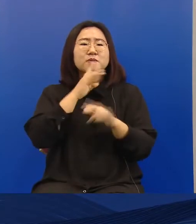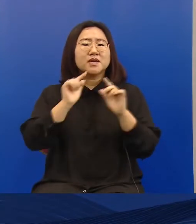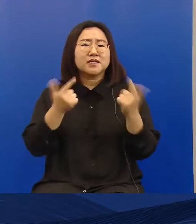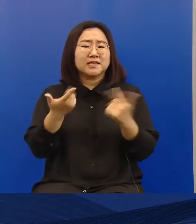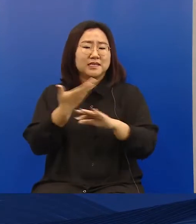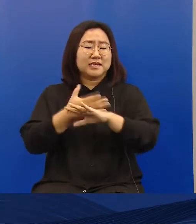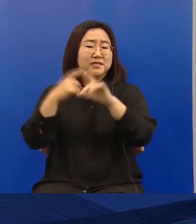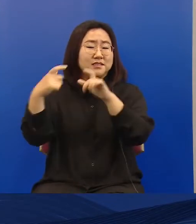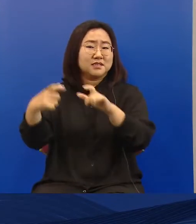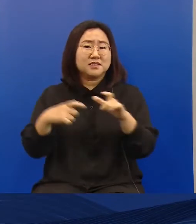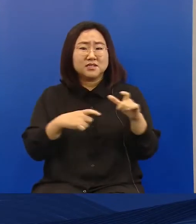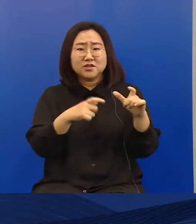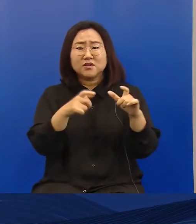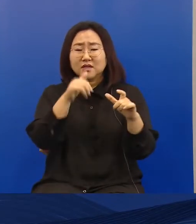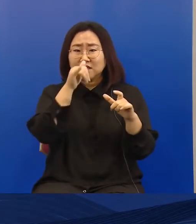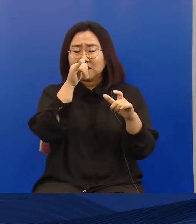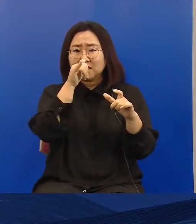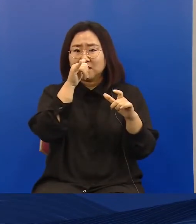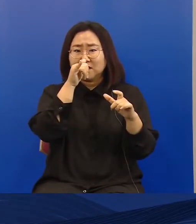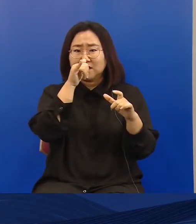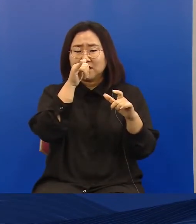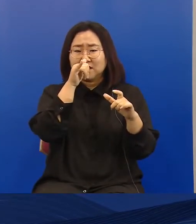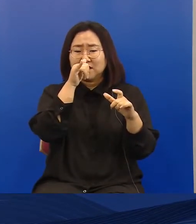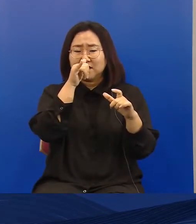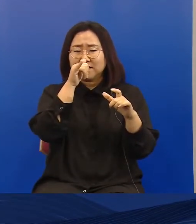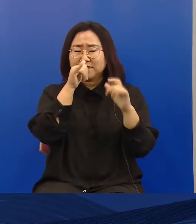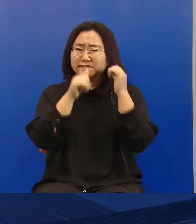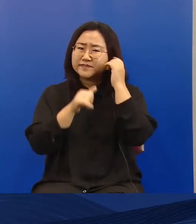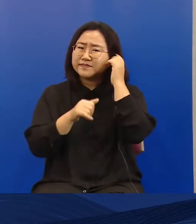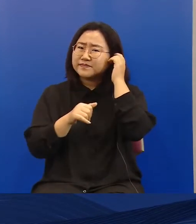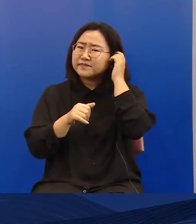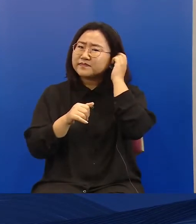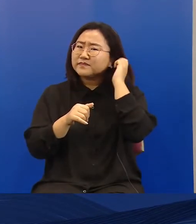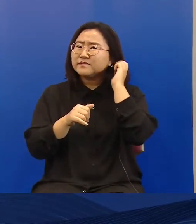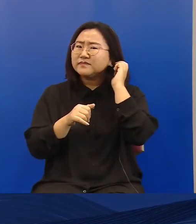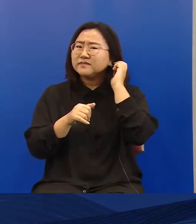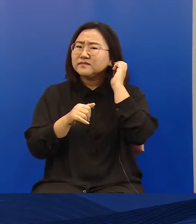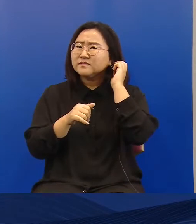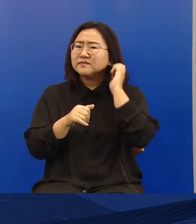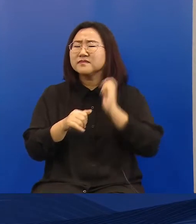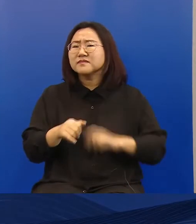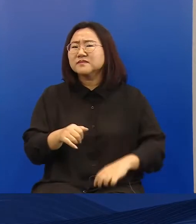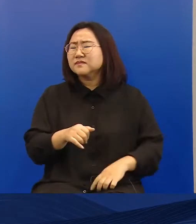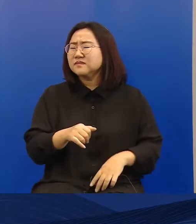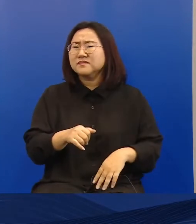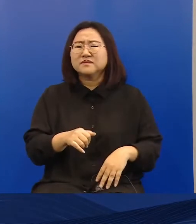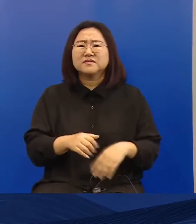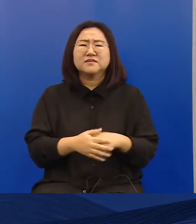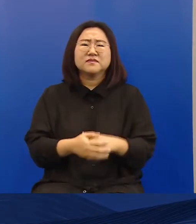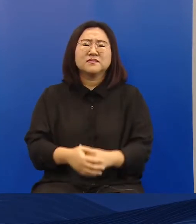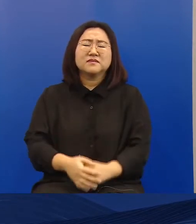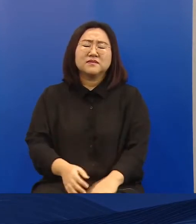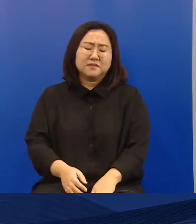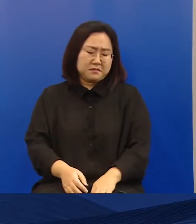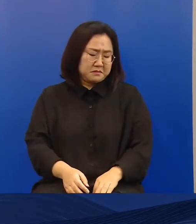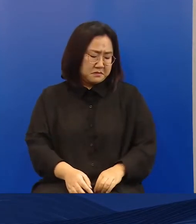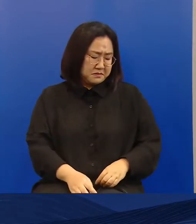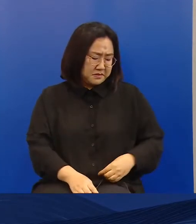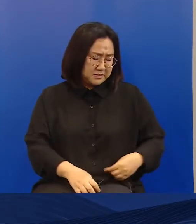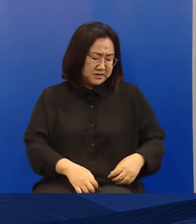다른 This services should not be only for Jeju citizens, but